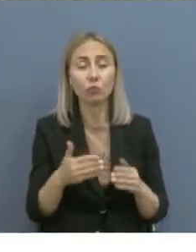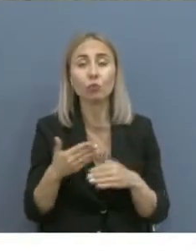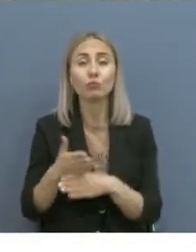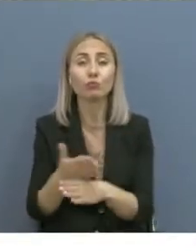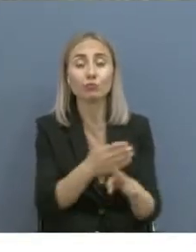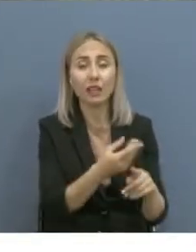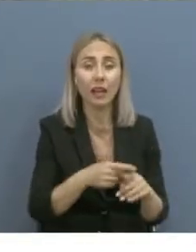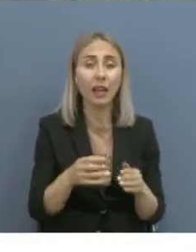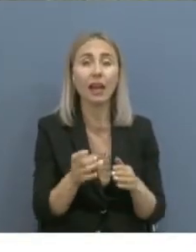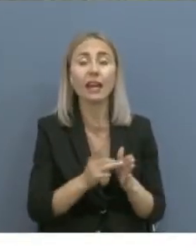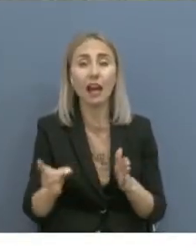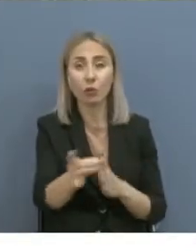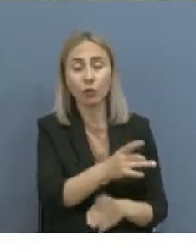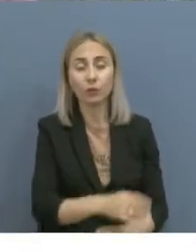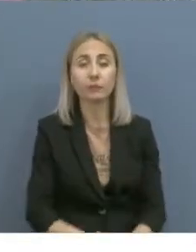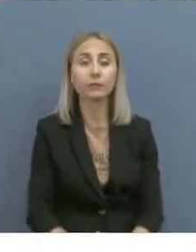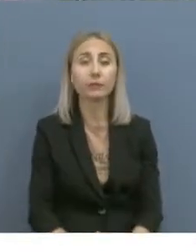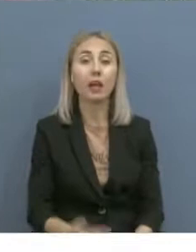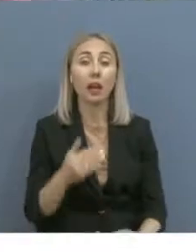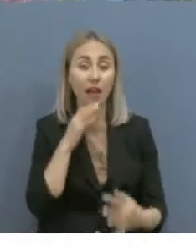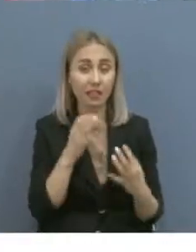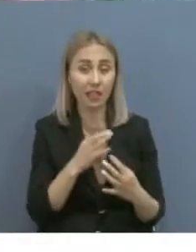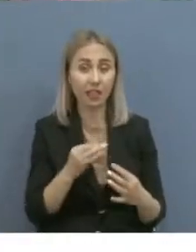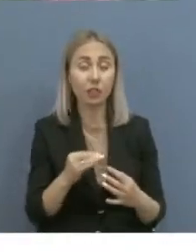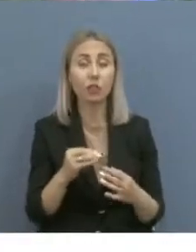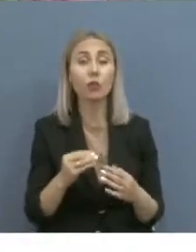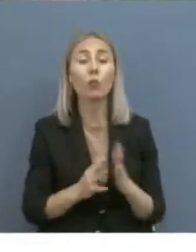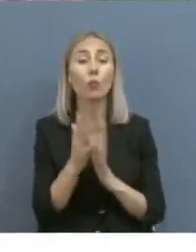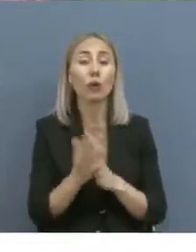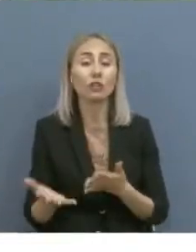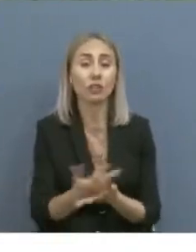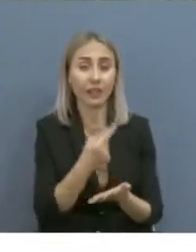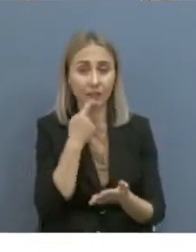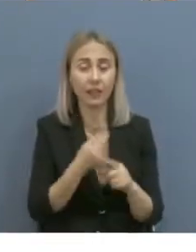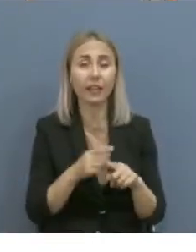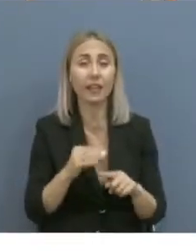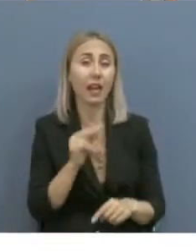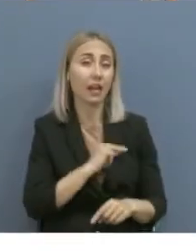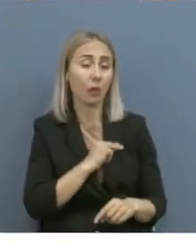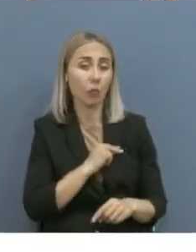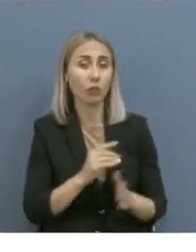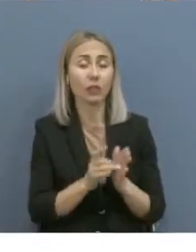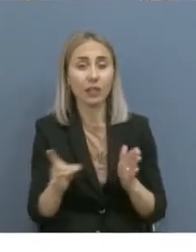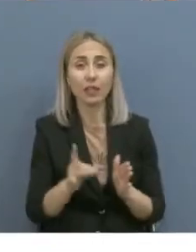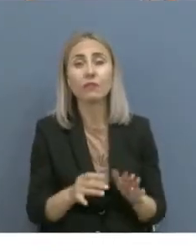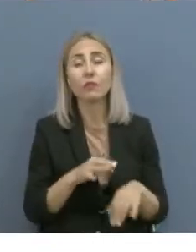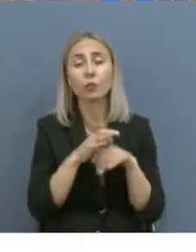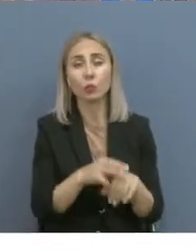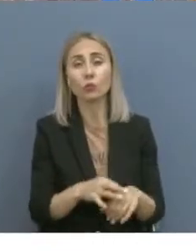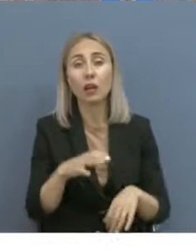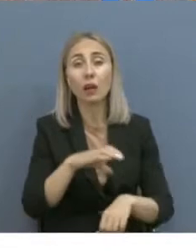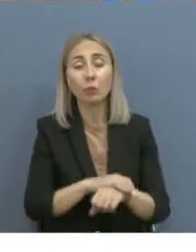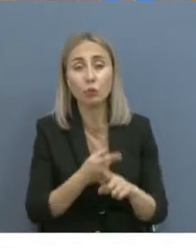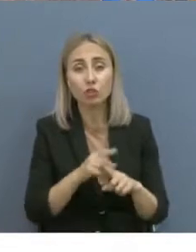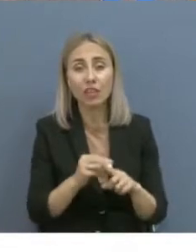Егістік алқабын өңдеу арқылы егінді сақтап қаламыз дейді диқандар. Аудандарда жерді өңдеу жұмыстары шегірткенің бар жоқтығына байланысты жүргізіледі.